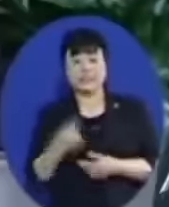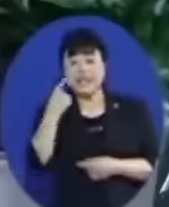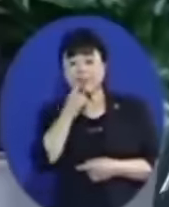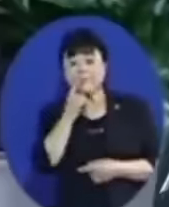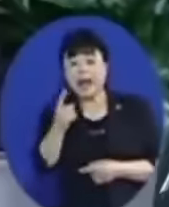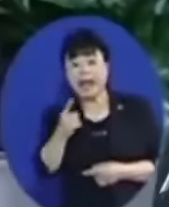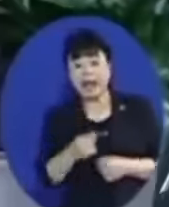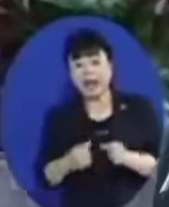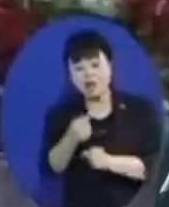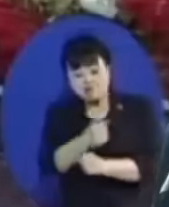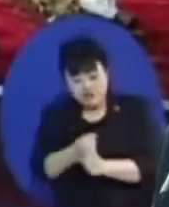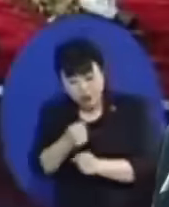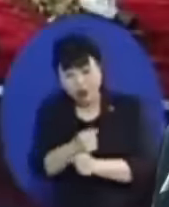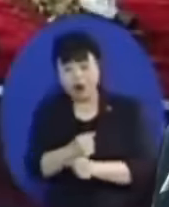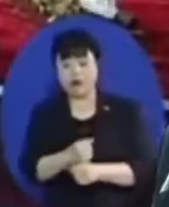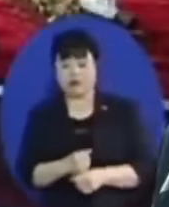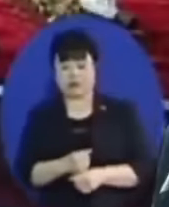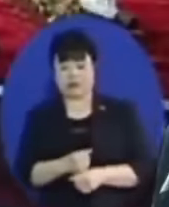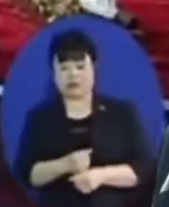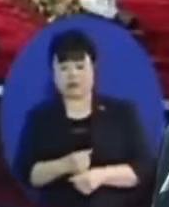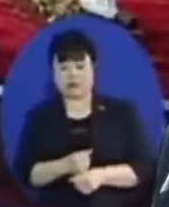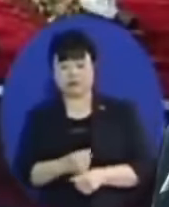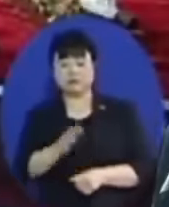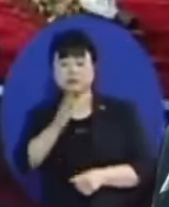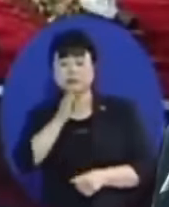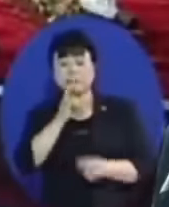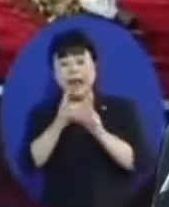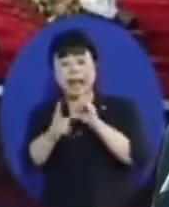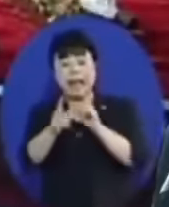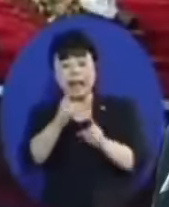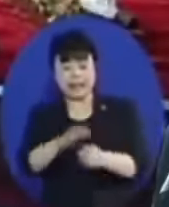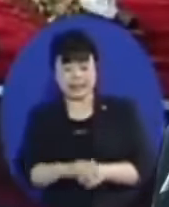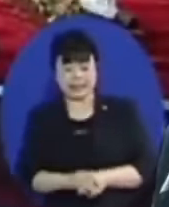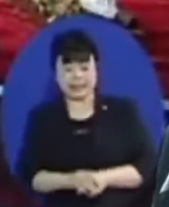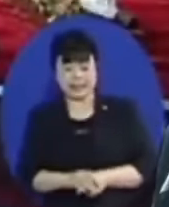말로 내가 묶였으면 내 입의 말로 내가 얽히게 된다. 말이